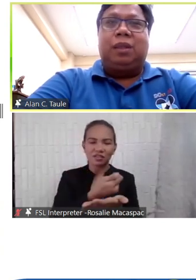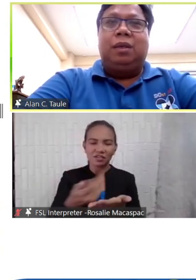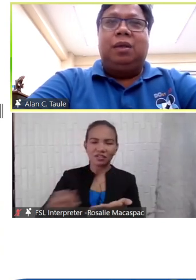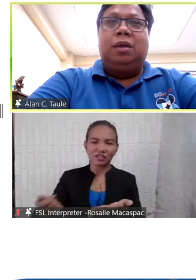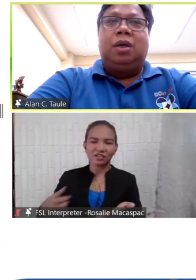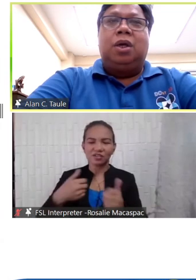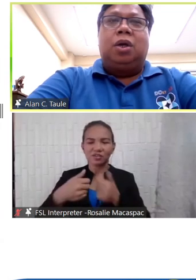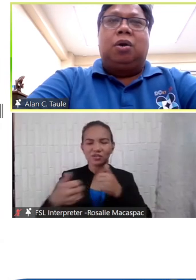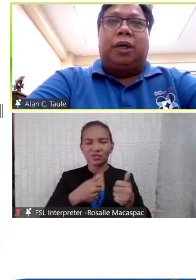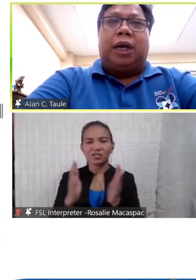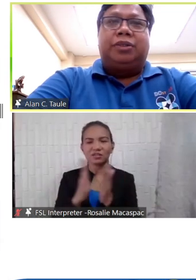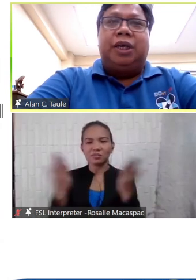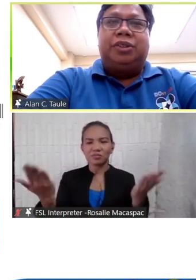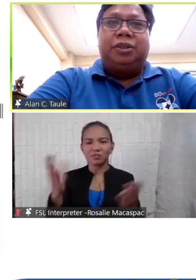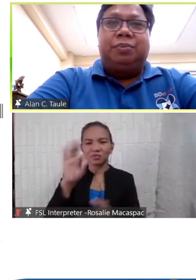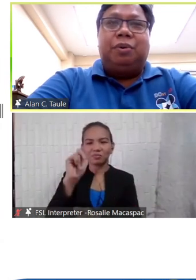contest.